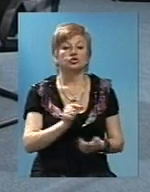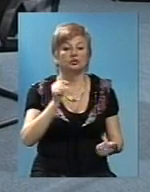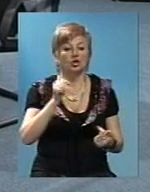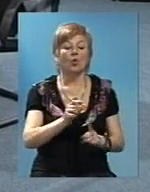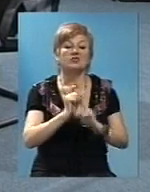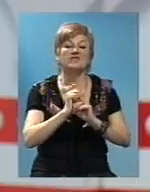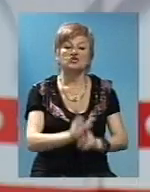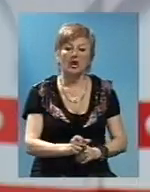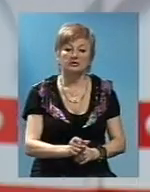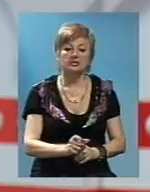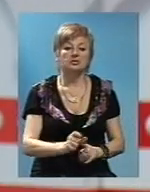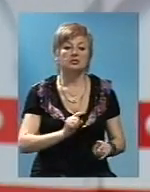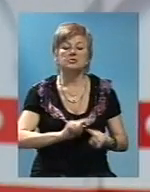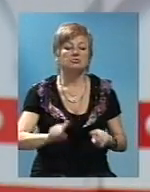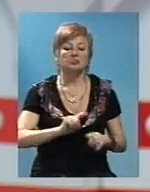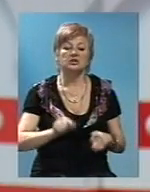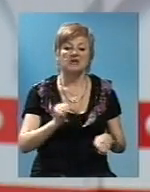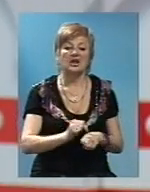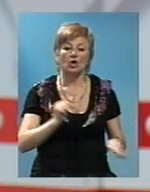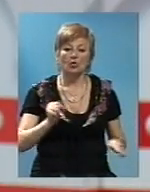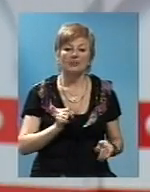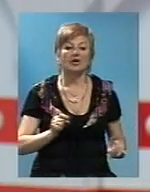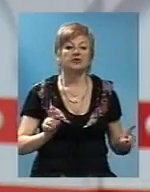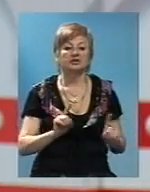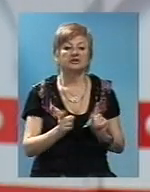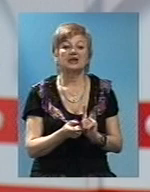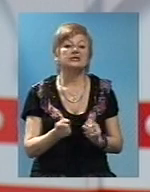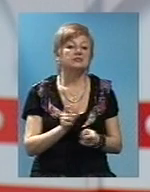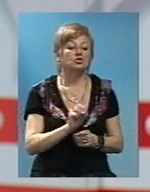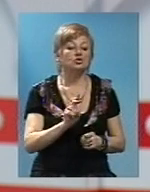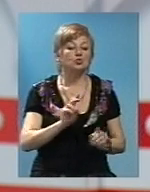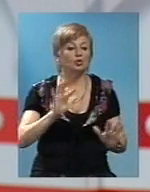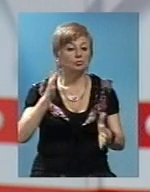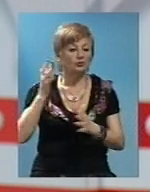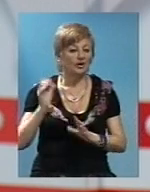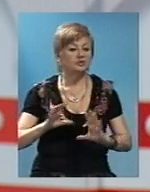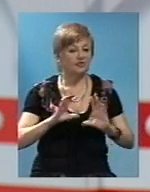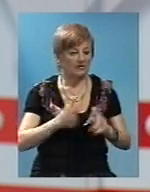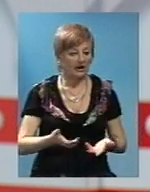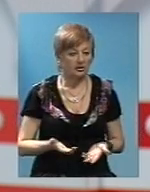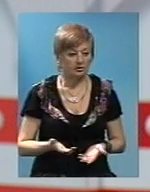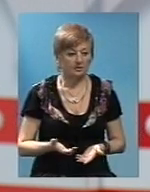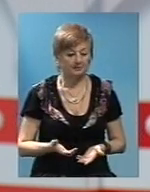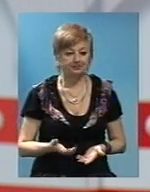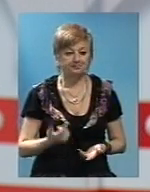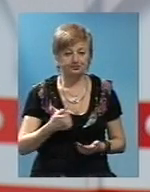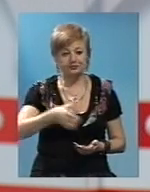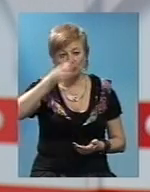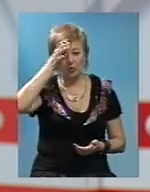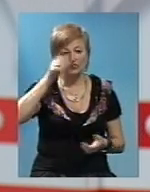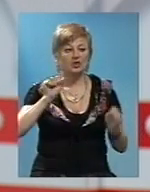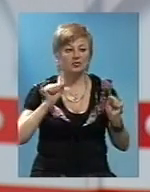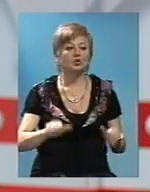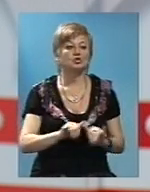і оперативно реагувати там на те, що на зміни, які відбуваються в країні, в світі, і пропонувати якісь освітні можливості,